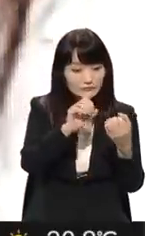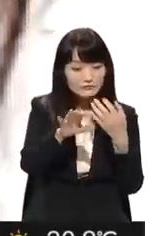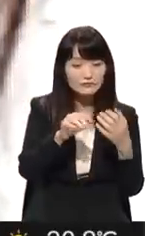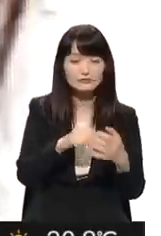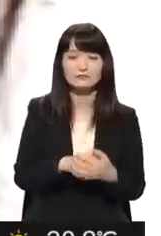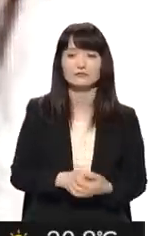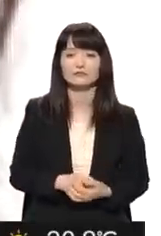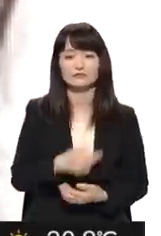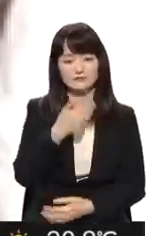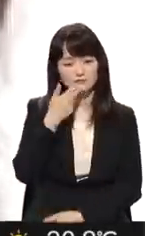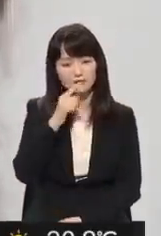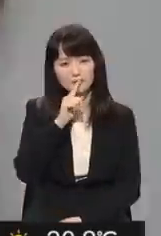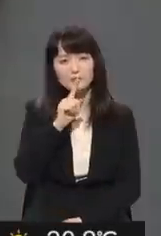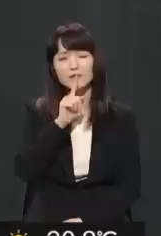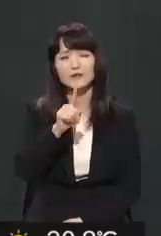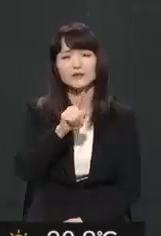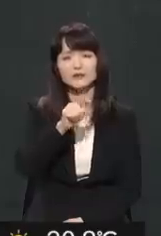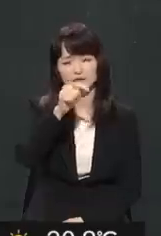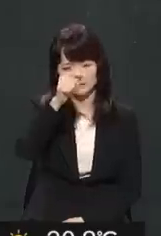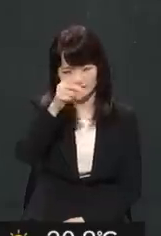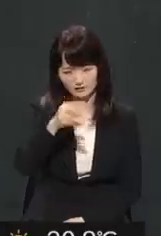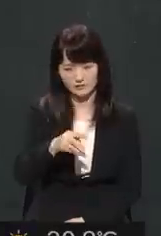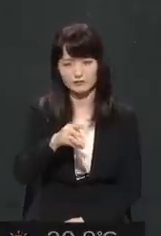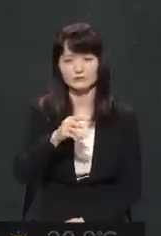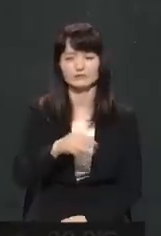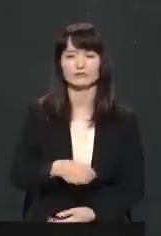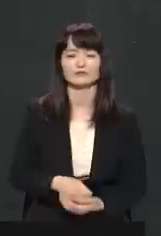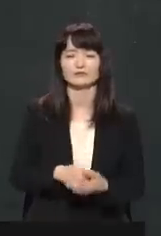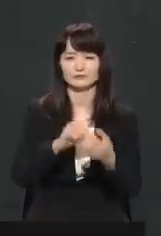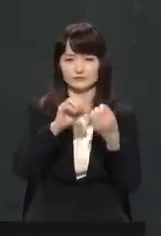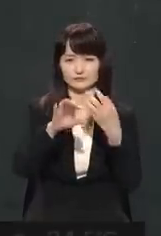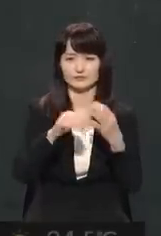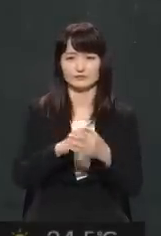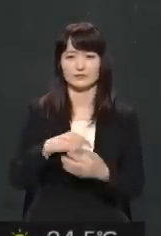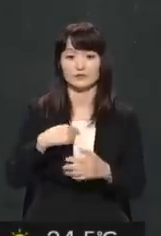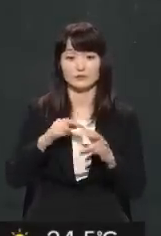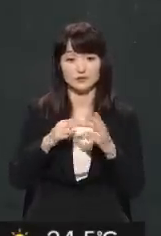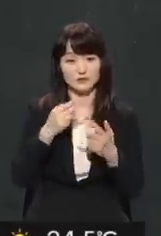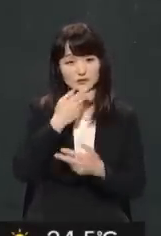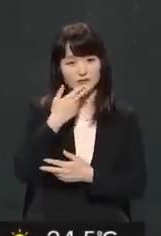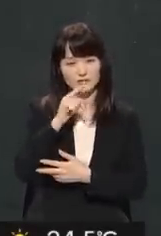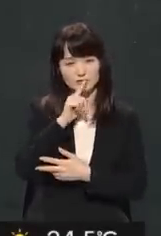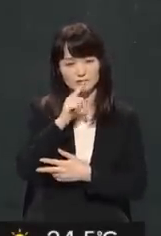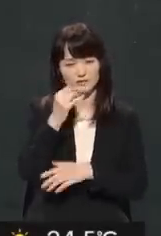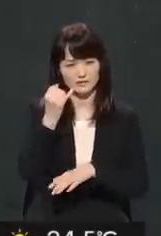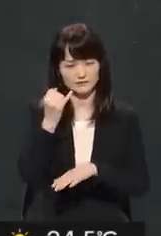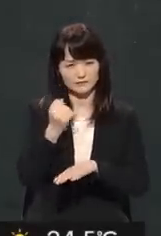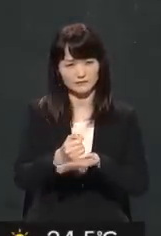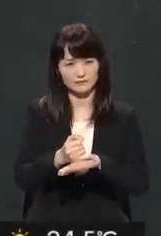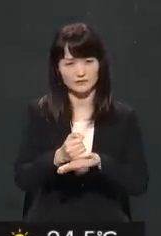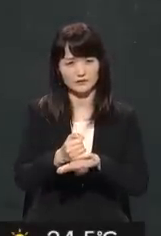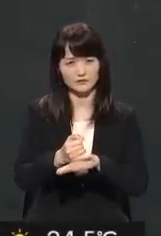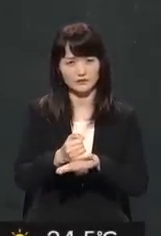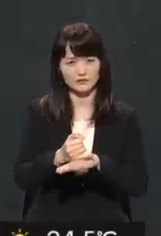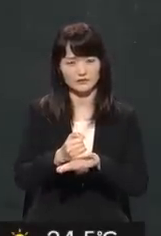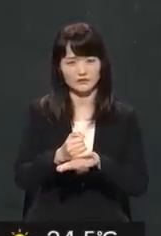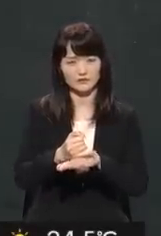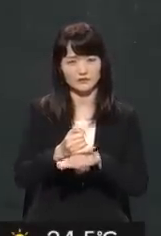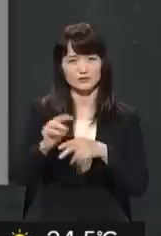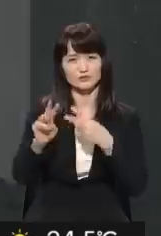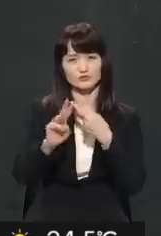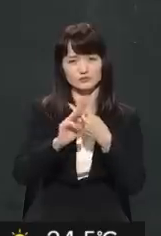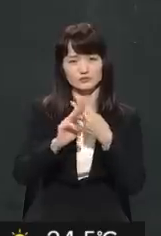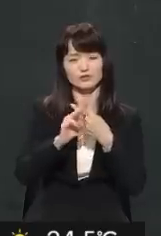영어에 관한 얘기를 좀 여러 번 한 것으로 전해지고 있어요. 본인이 영어 실력이 좋지 못하고 중학교 3학년 수준이다라고 진술을